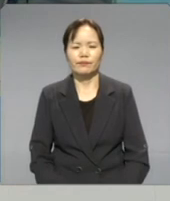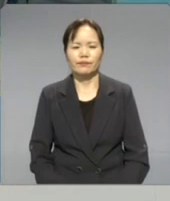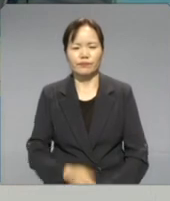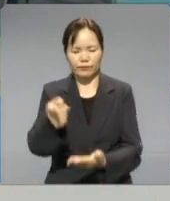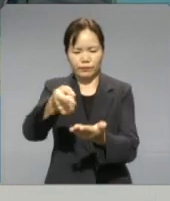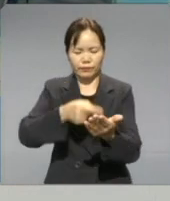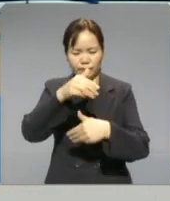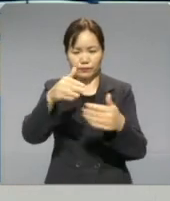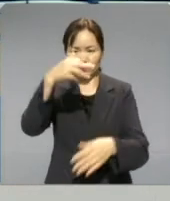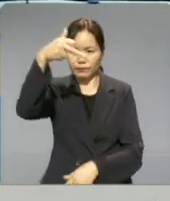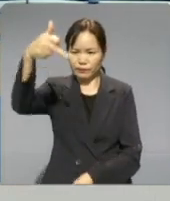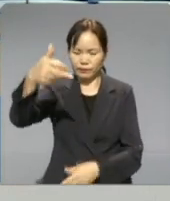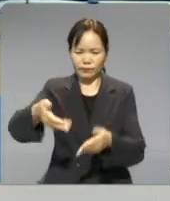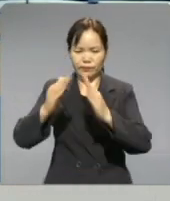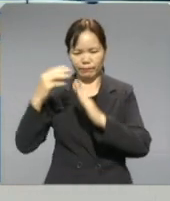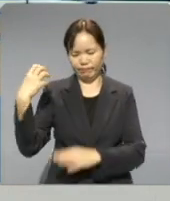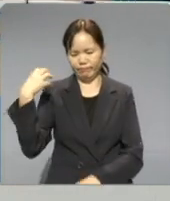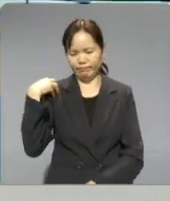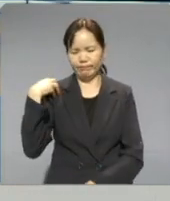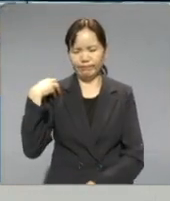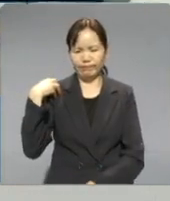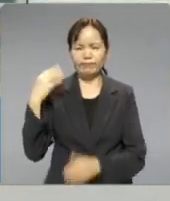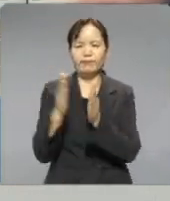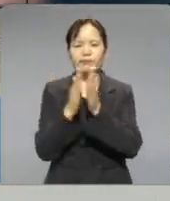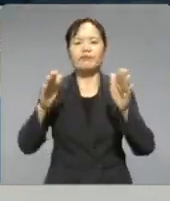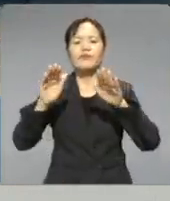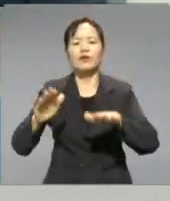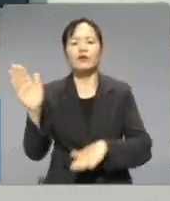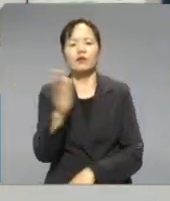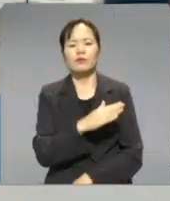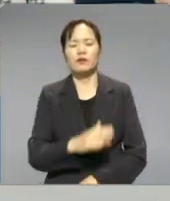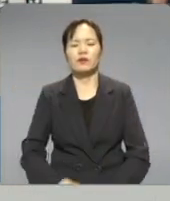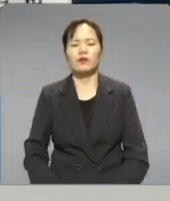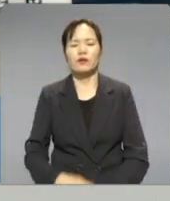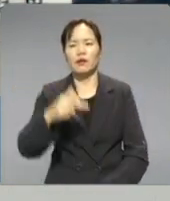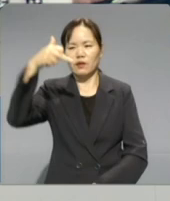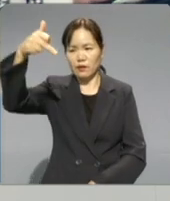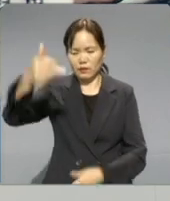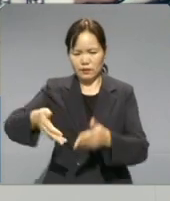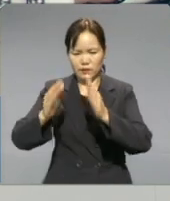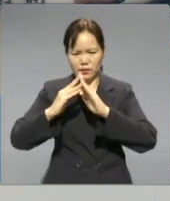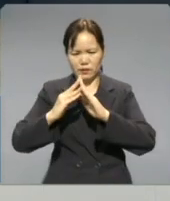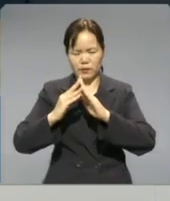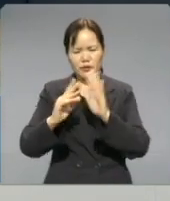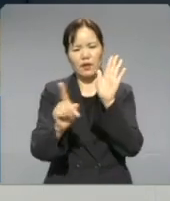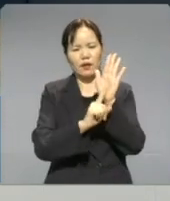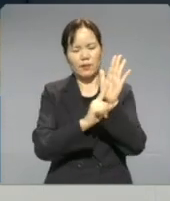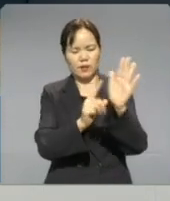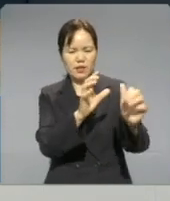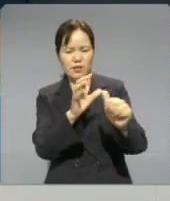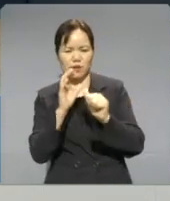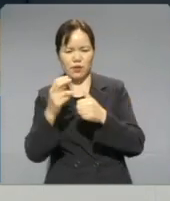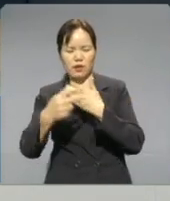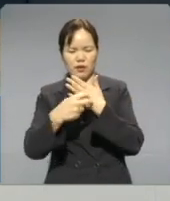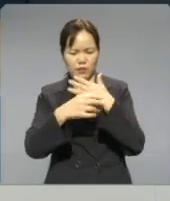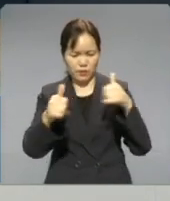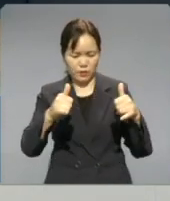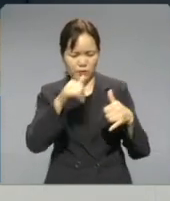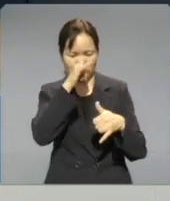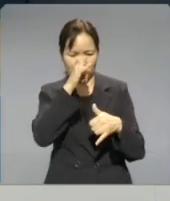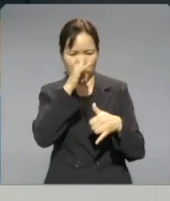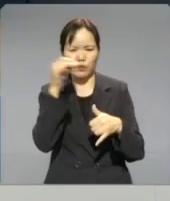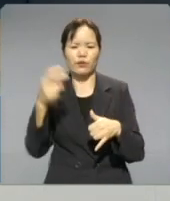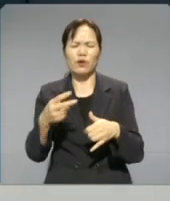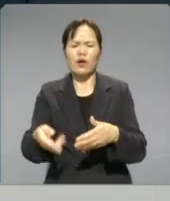수술실 CCTV 설치 의무화가 오늘부터 시행됐습니다 CCTV 설치를 마케팅 수단으로 활용하는 의류인이 있는 반면